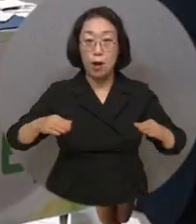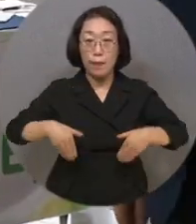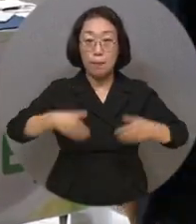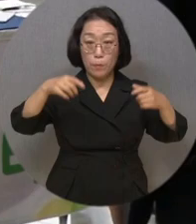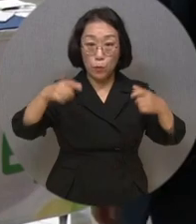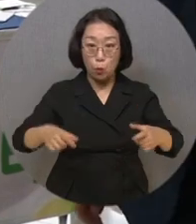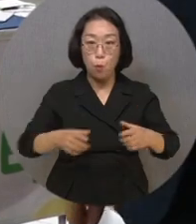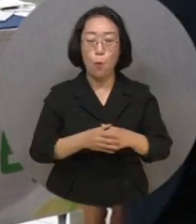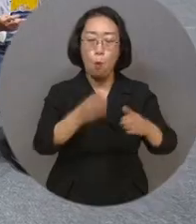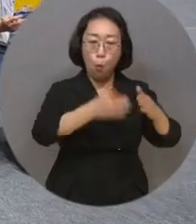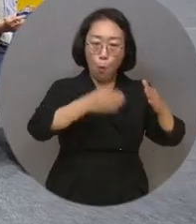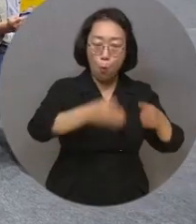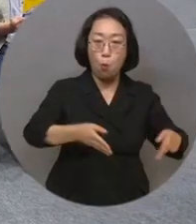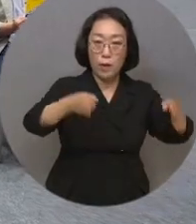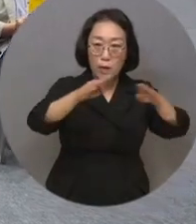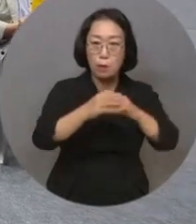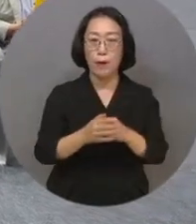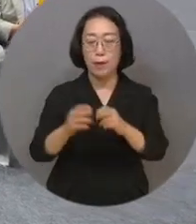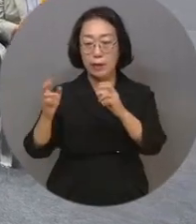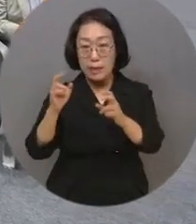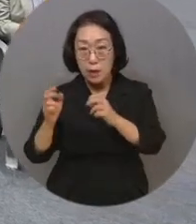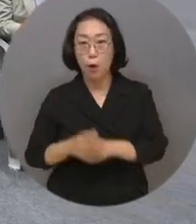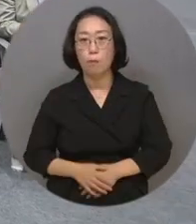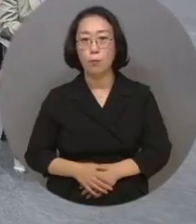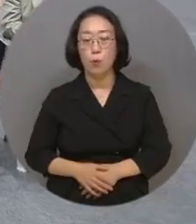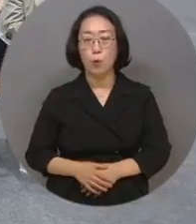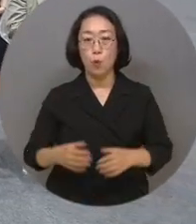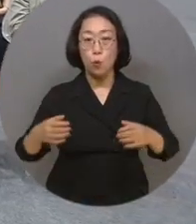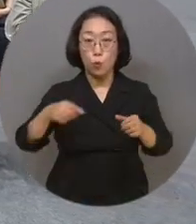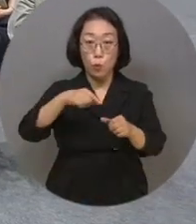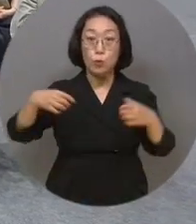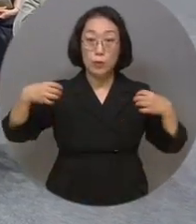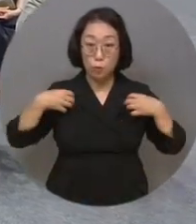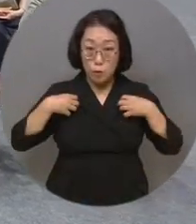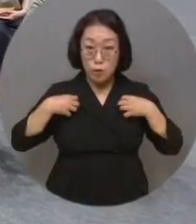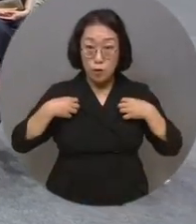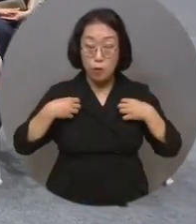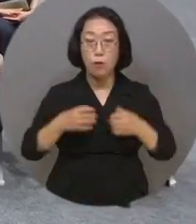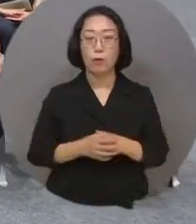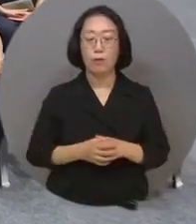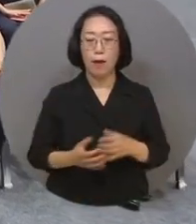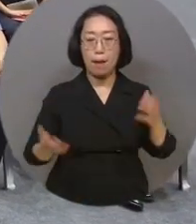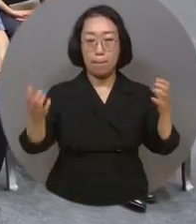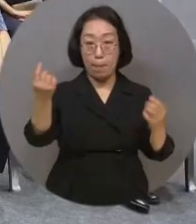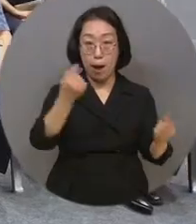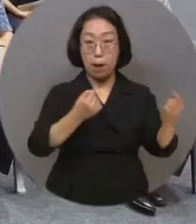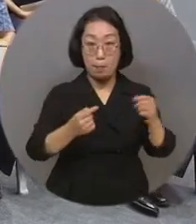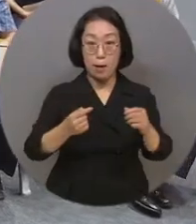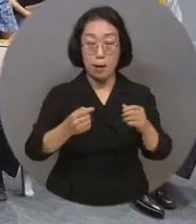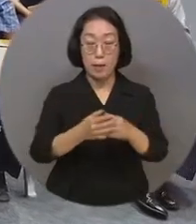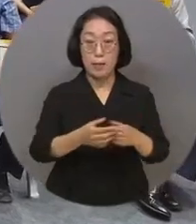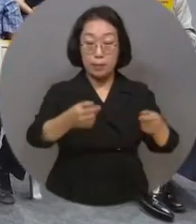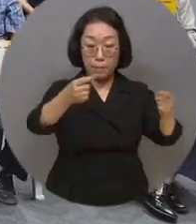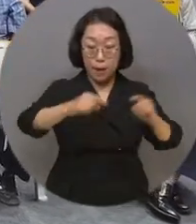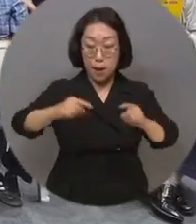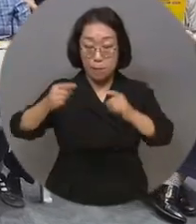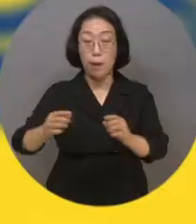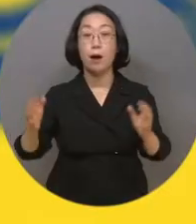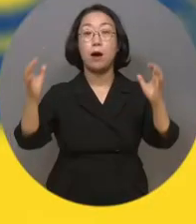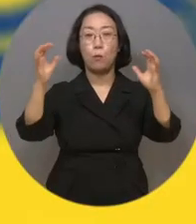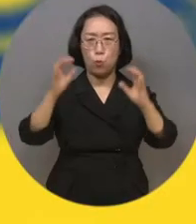공공기관, 민간기업, 지자체, 교육지원청에 중증장애인 생산품 계약 담당자가 참석한